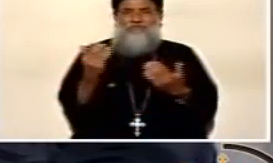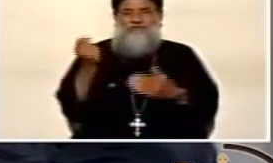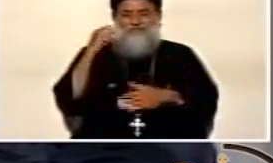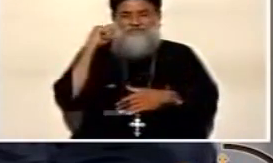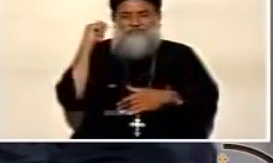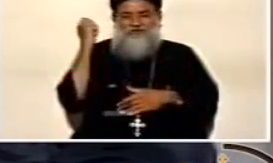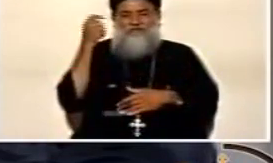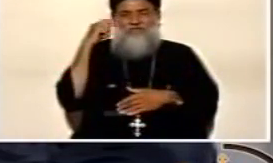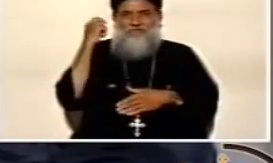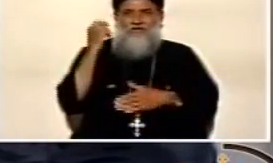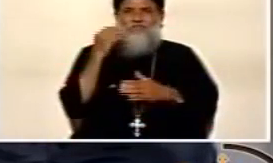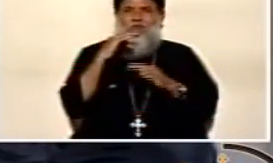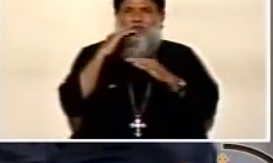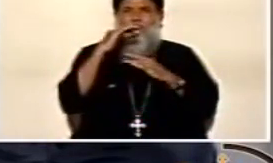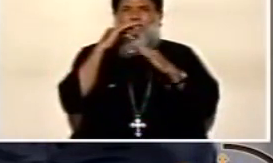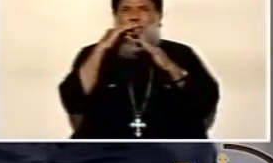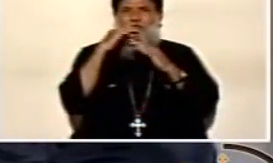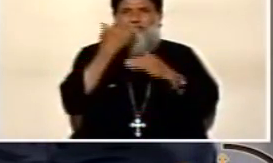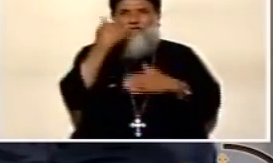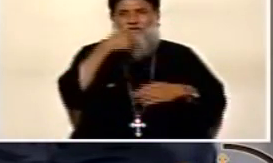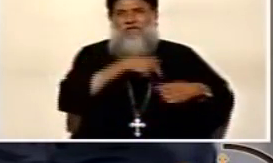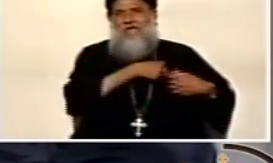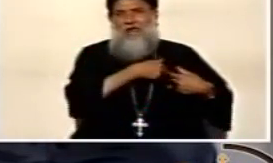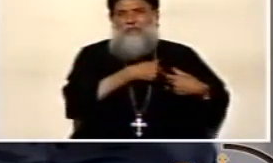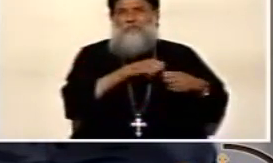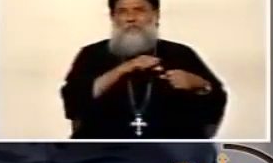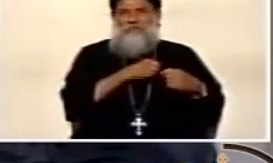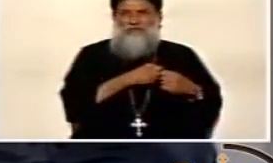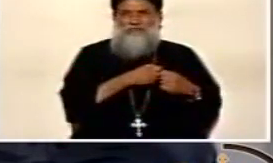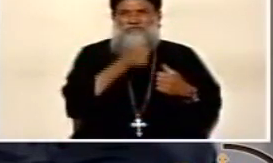كل الصلوات، عايزة كلمة تعزية.